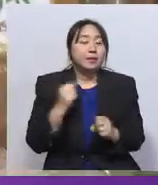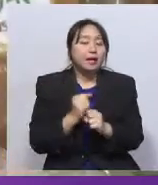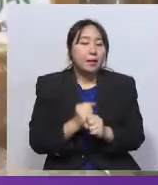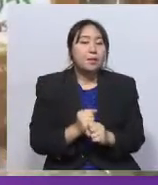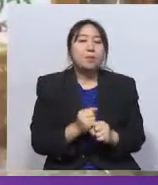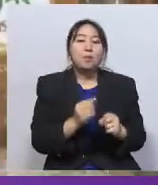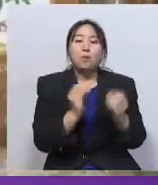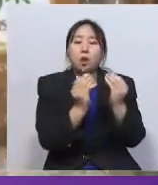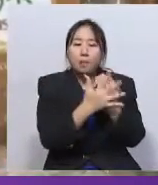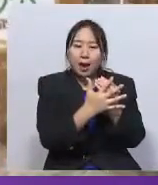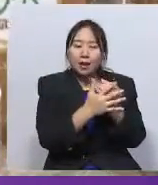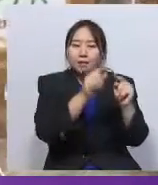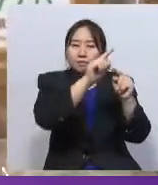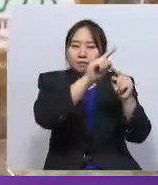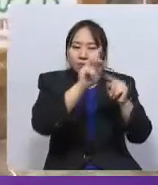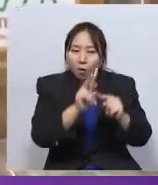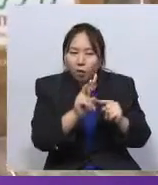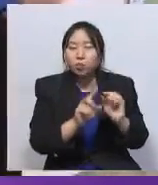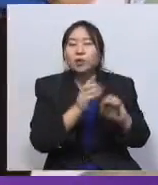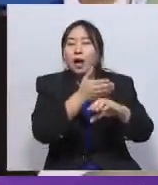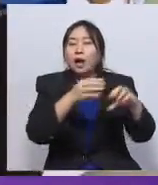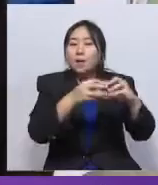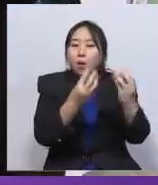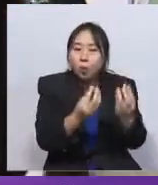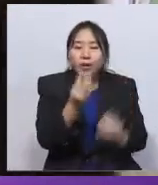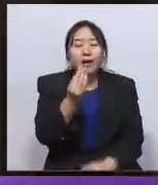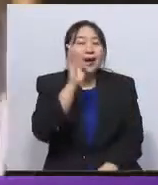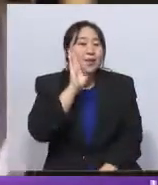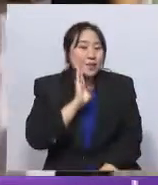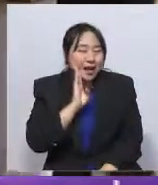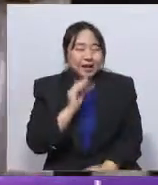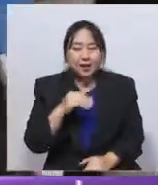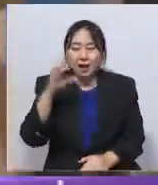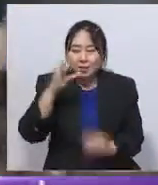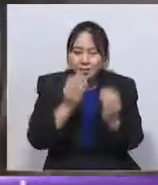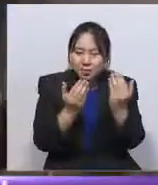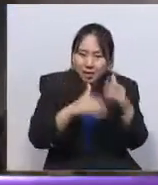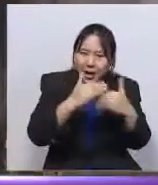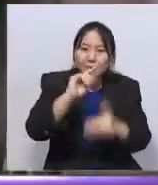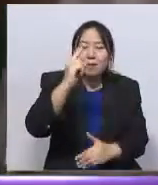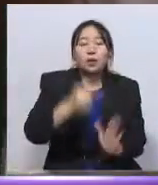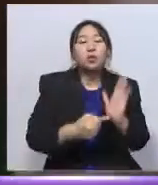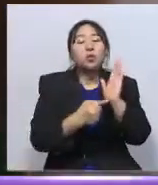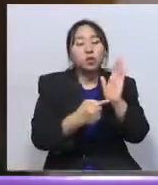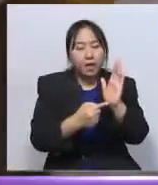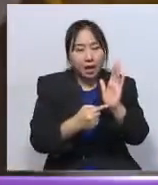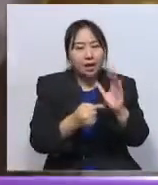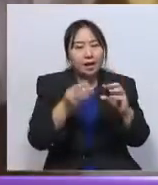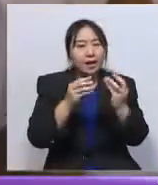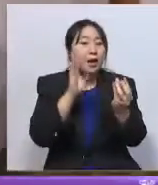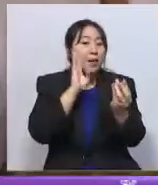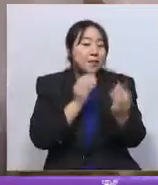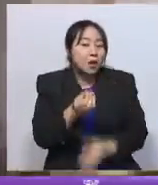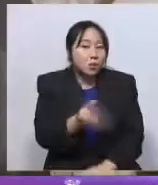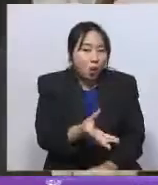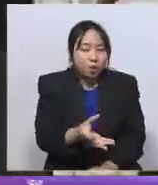เกรดรองเช่นมังคุดและลำไยเพื่อพัฒนาผลิตภัณฑ์ใหม่ๆเช่นลำไยทอดสูญญากาศ การ